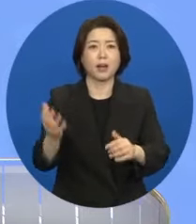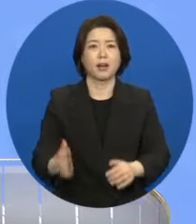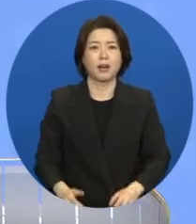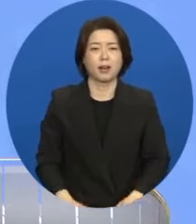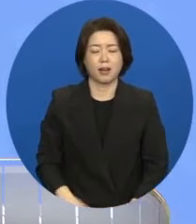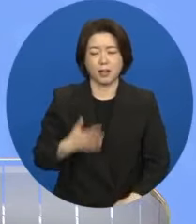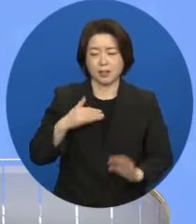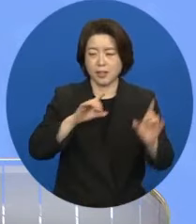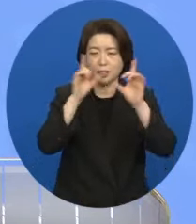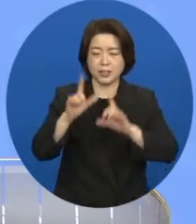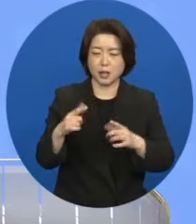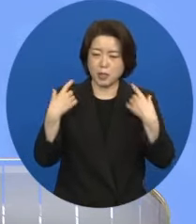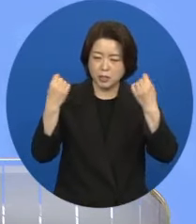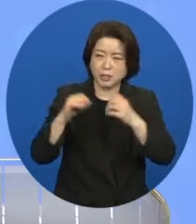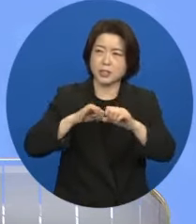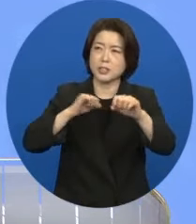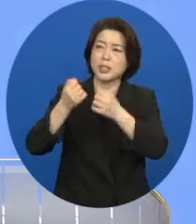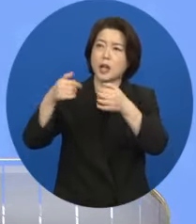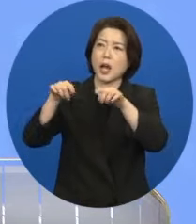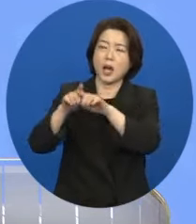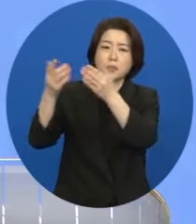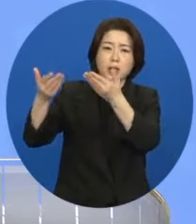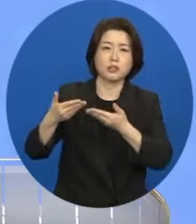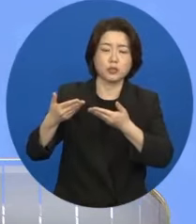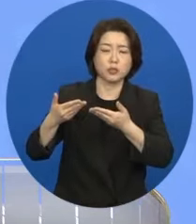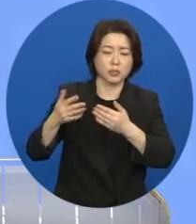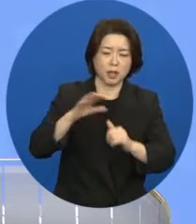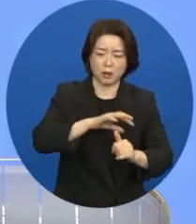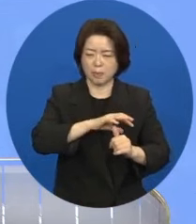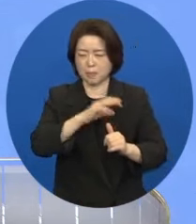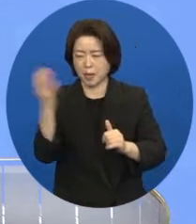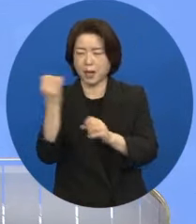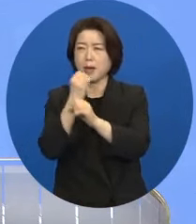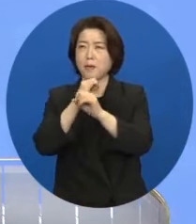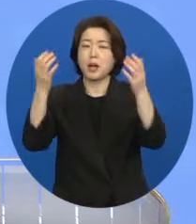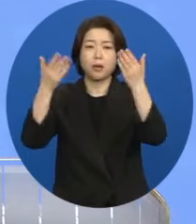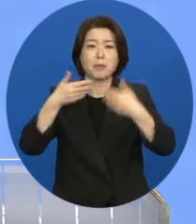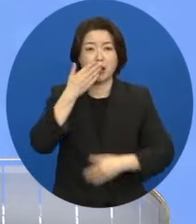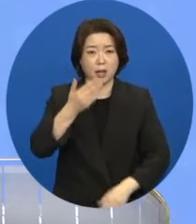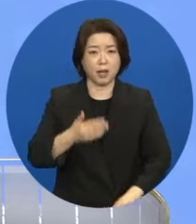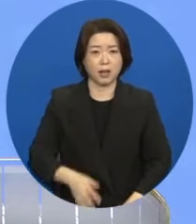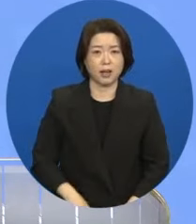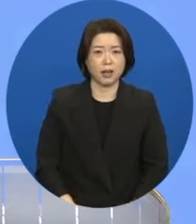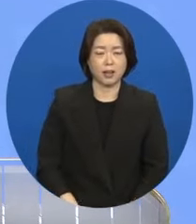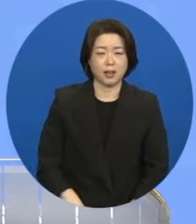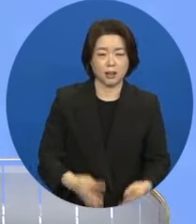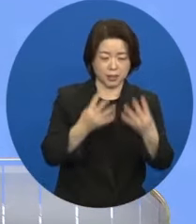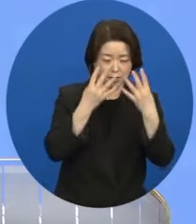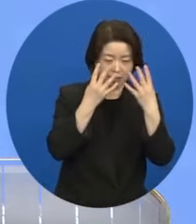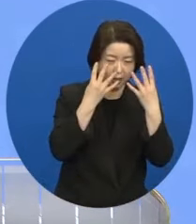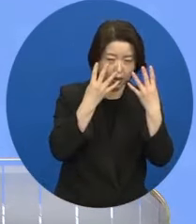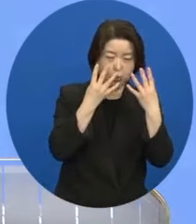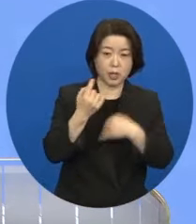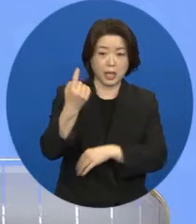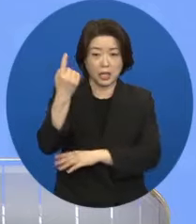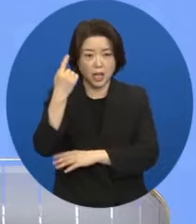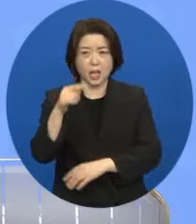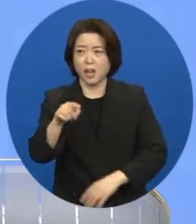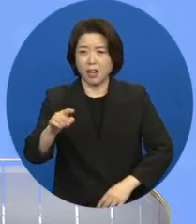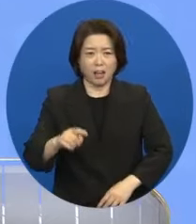역사하지 함께하시지 그렇게 풀어진다는 것을 해석이 됐습니다 그러면서 감옥에 간수가 죽으려고